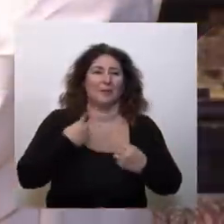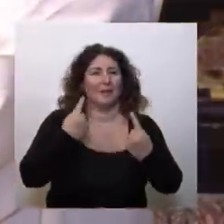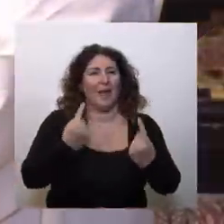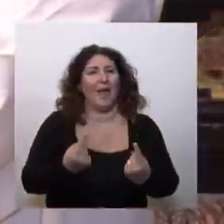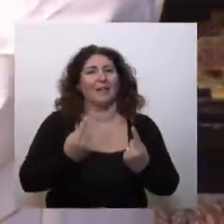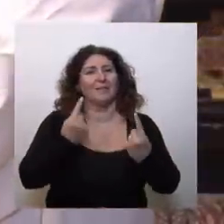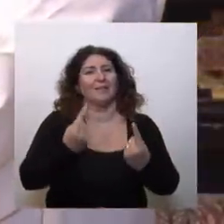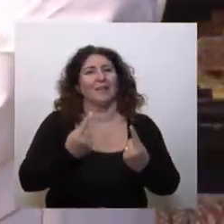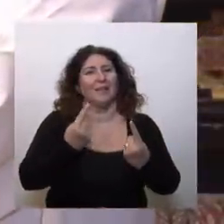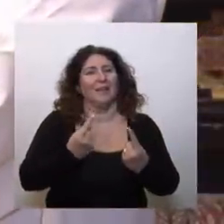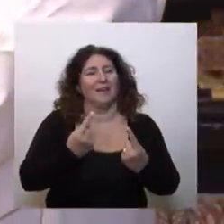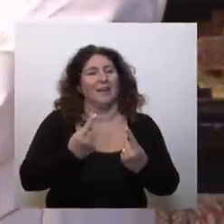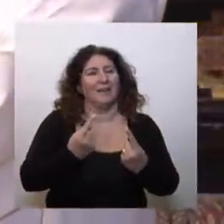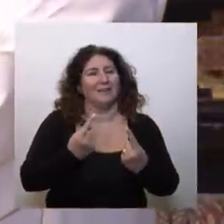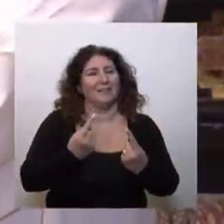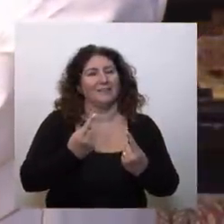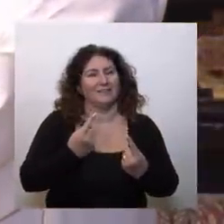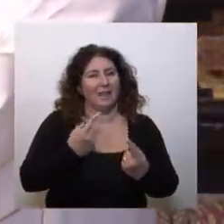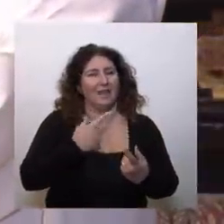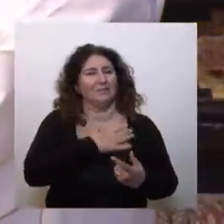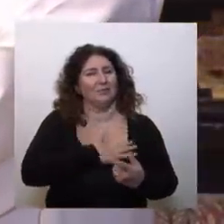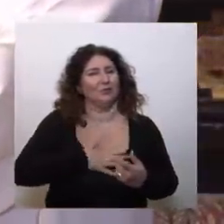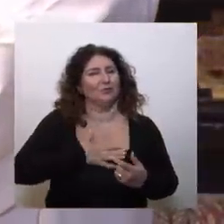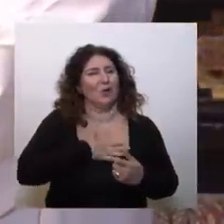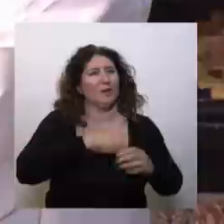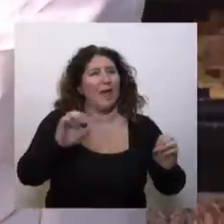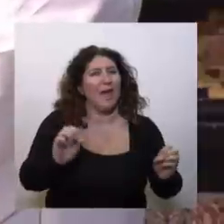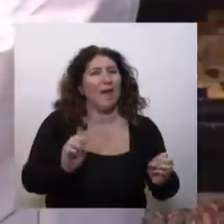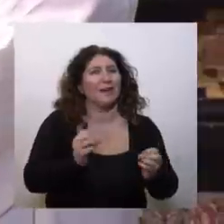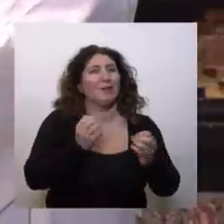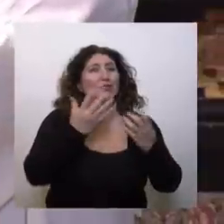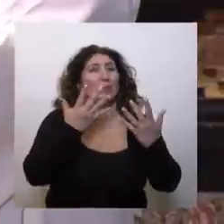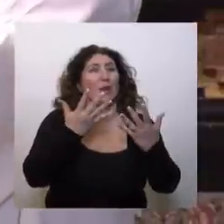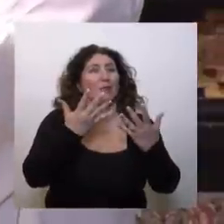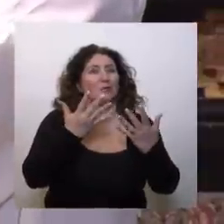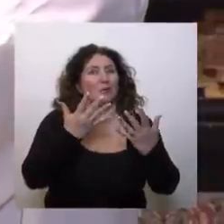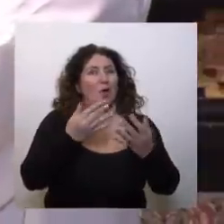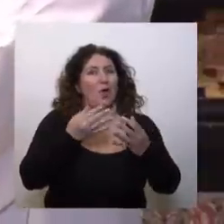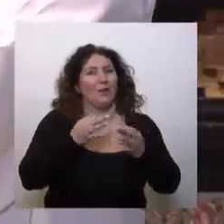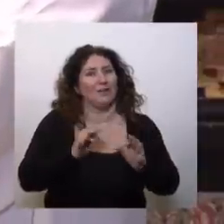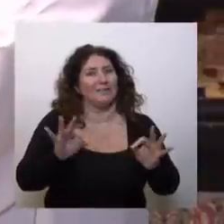celebrare nella gioia la risurrezione del Signore. Amen.